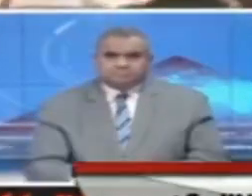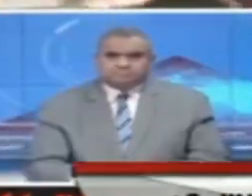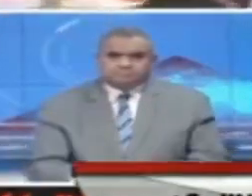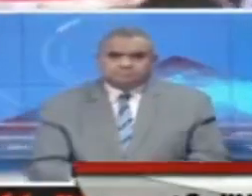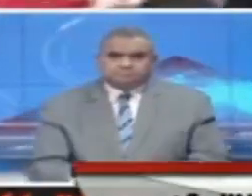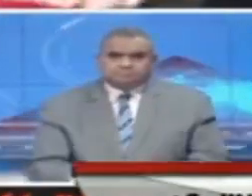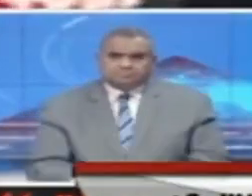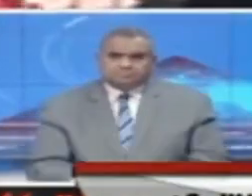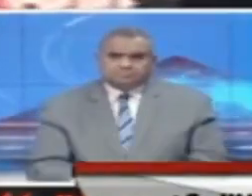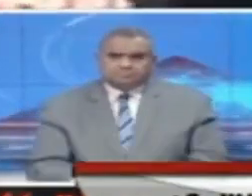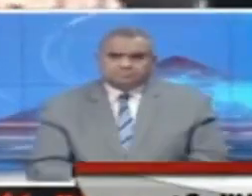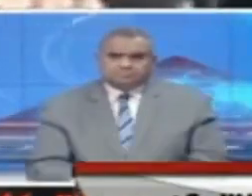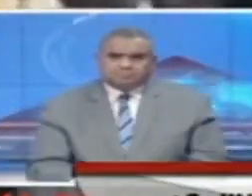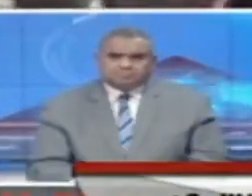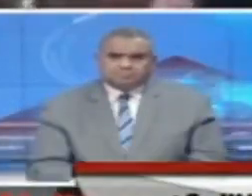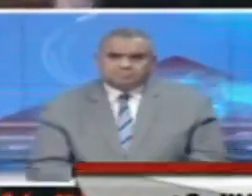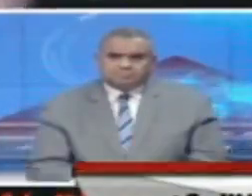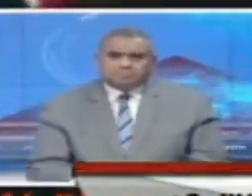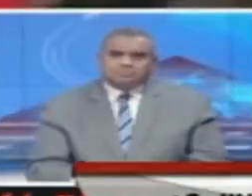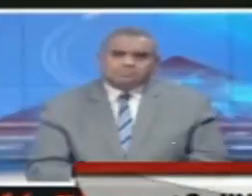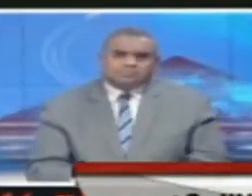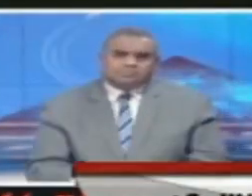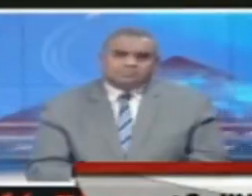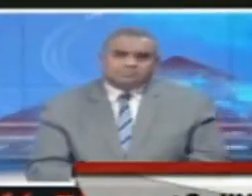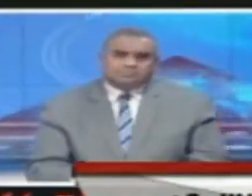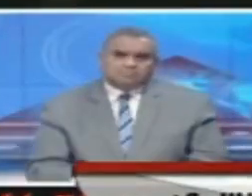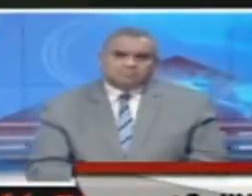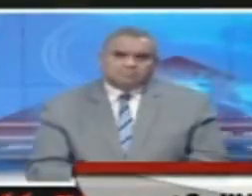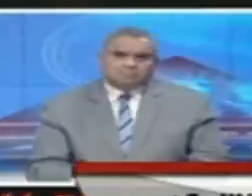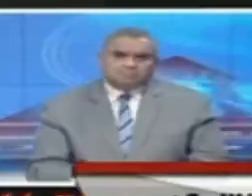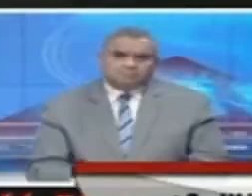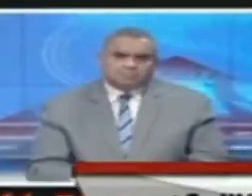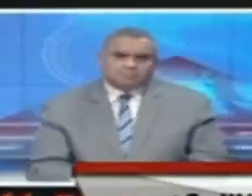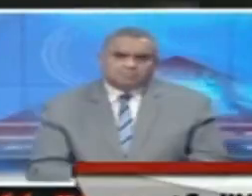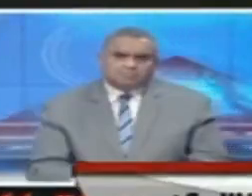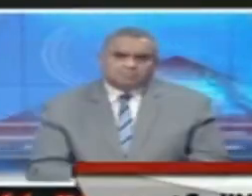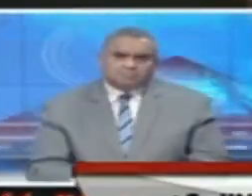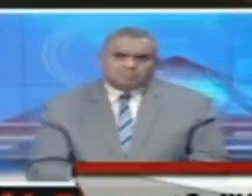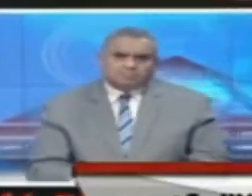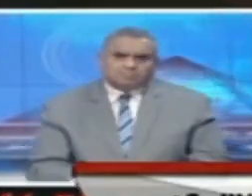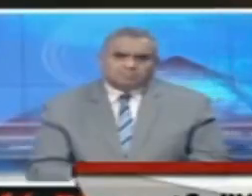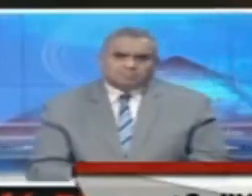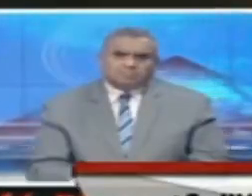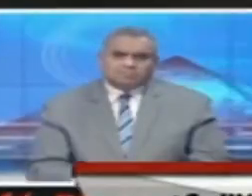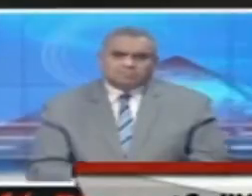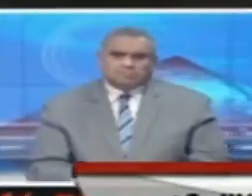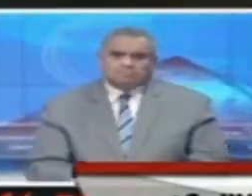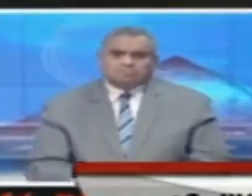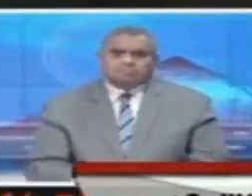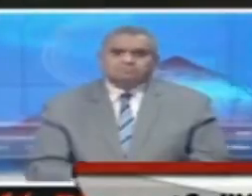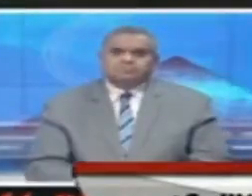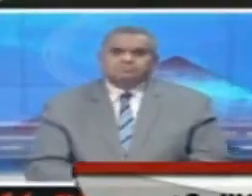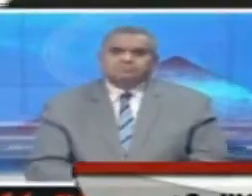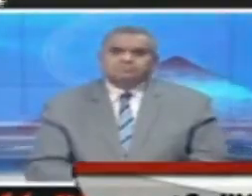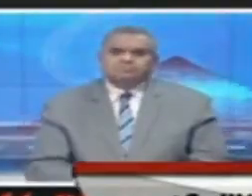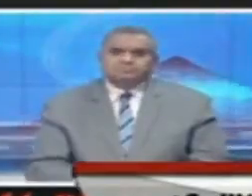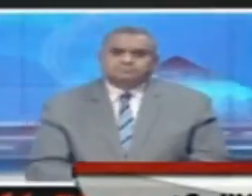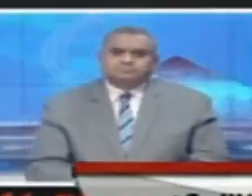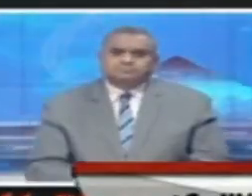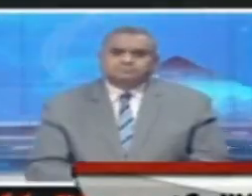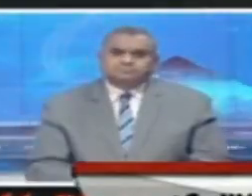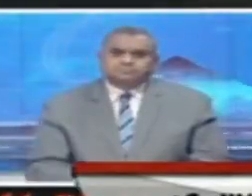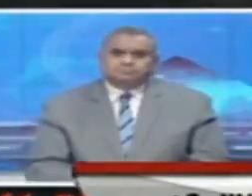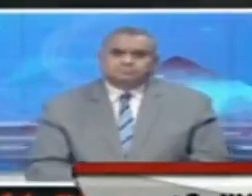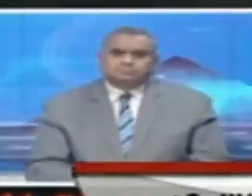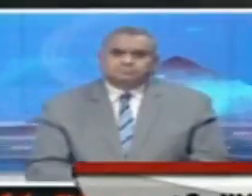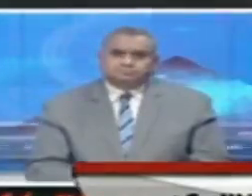على الطبلية، عايزين نقعد على الطبلية. رمضان جايب له مهنية، رمضان جايب له مهنية. ولا